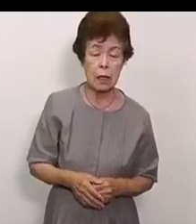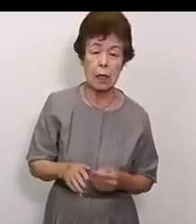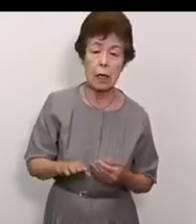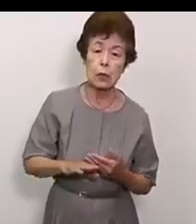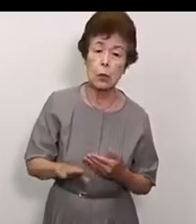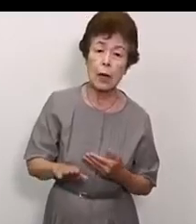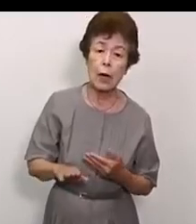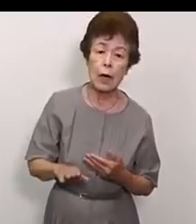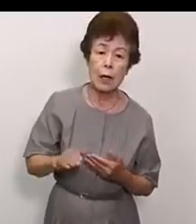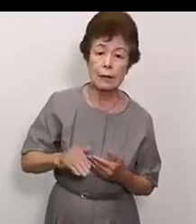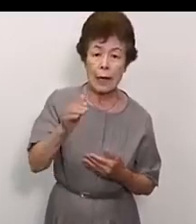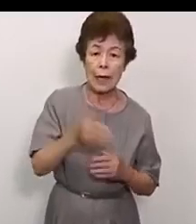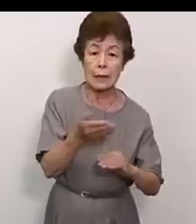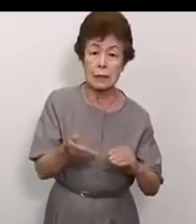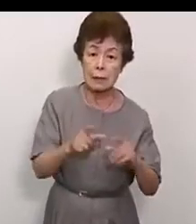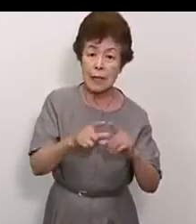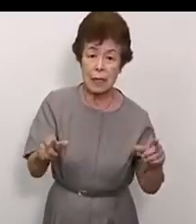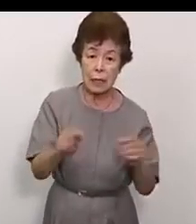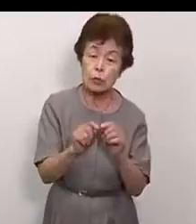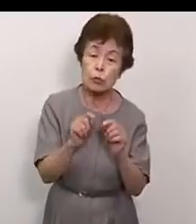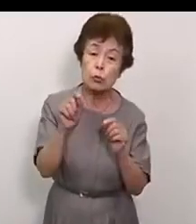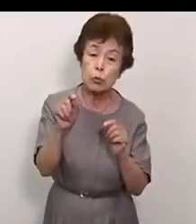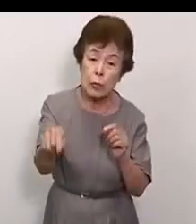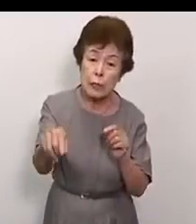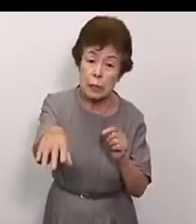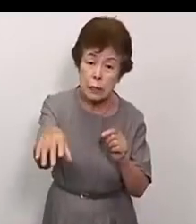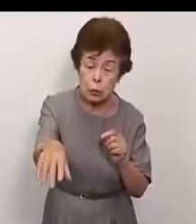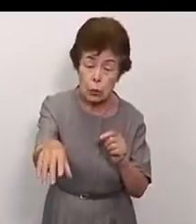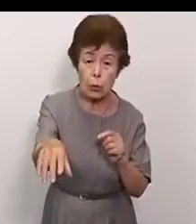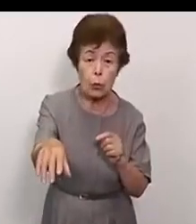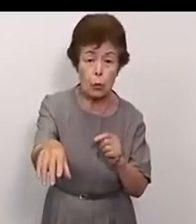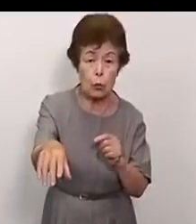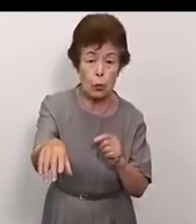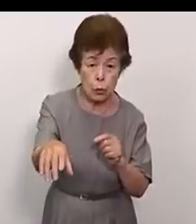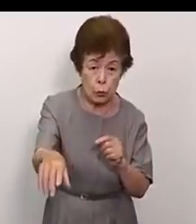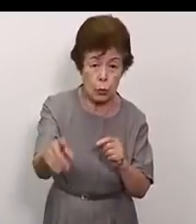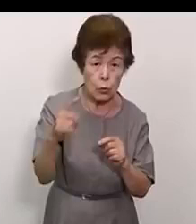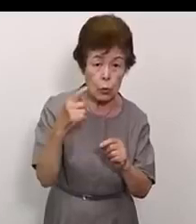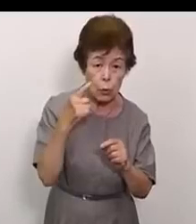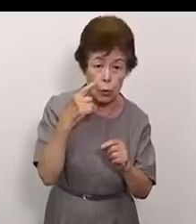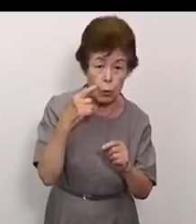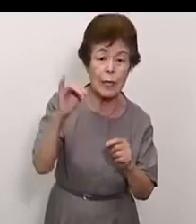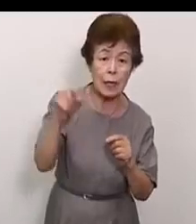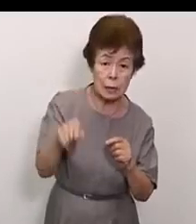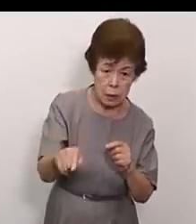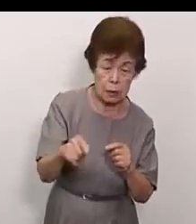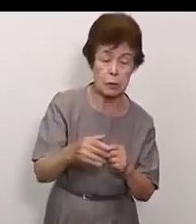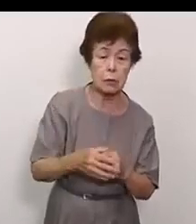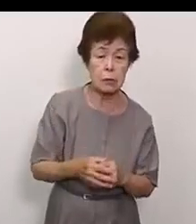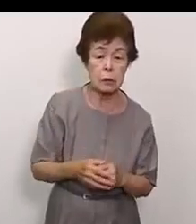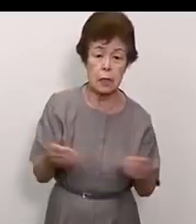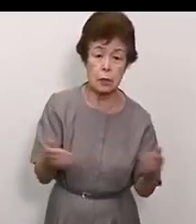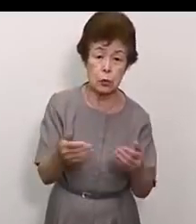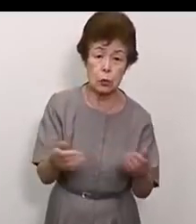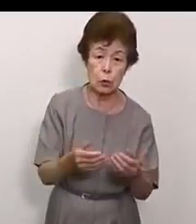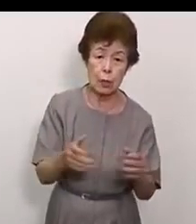高島平からちょっと離れた地域の、親さんなんですが、仕事がなくなった